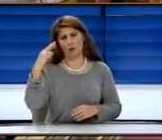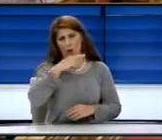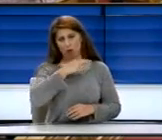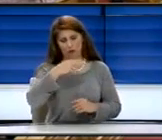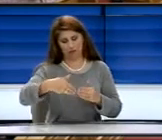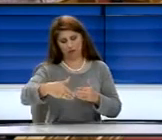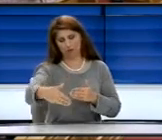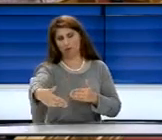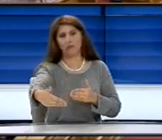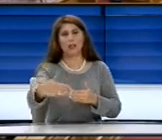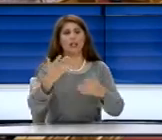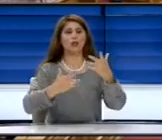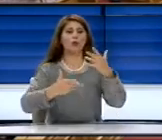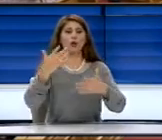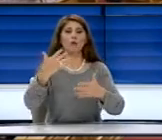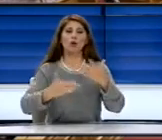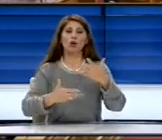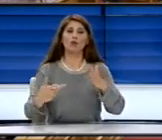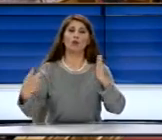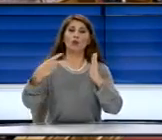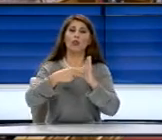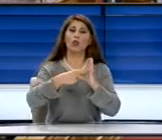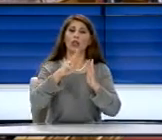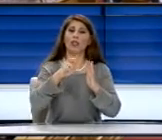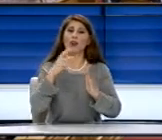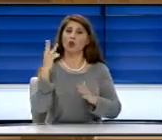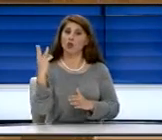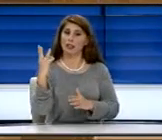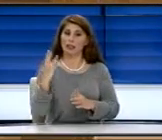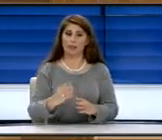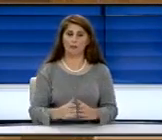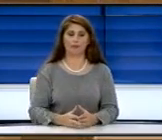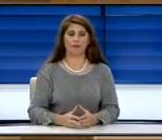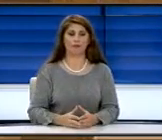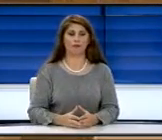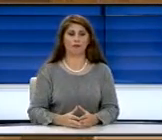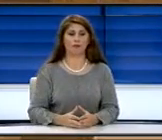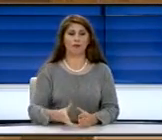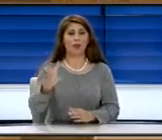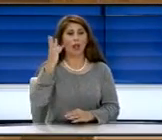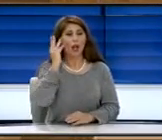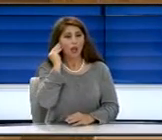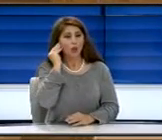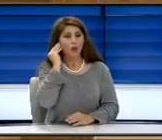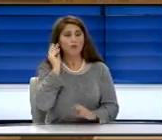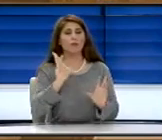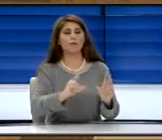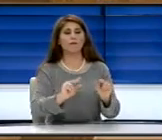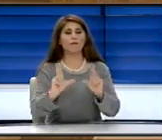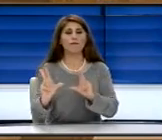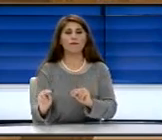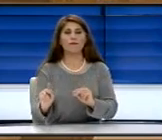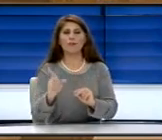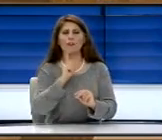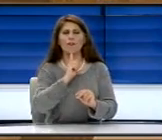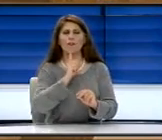στη συνέχεια για τον προϋπολογισμό του 2023. Ακούμε την ίδια πάνω κάτω